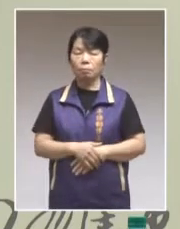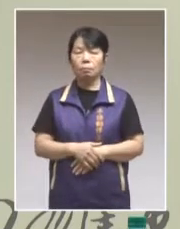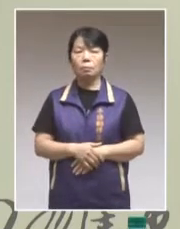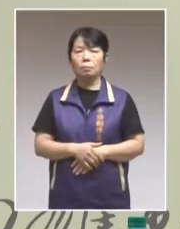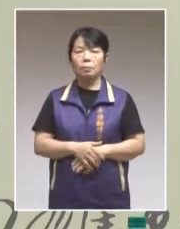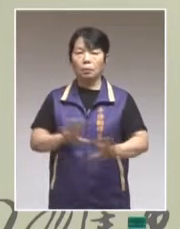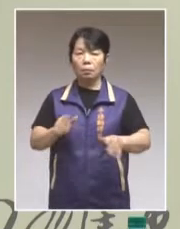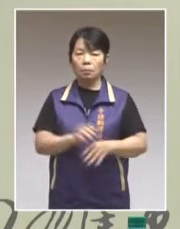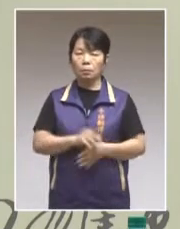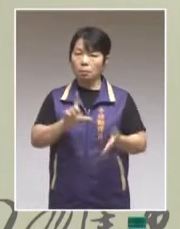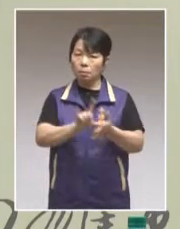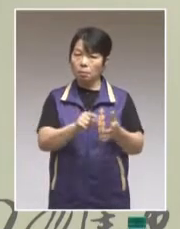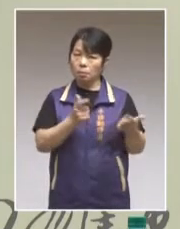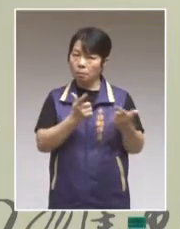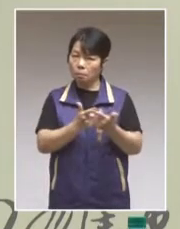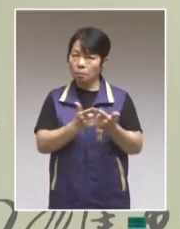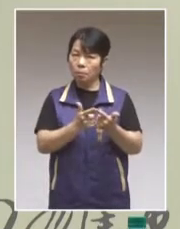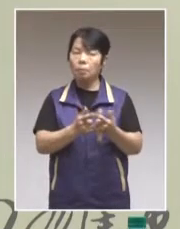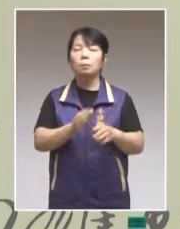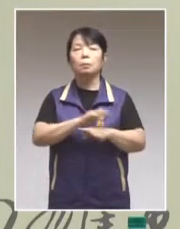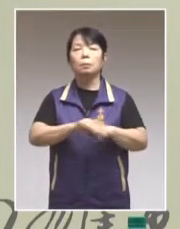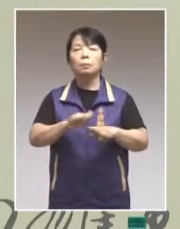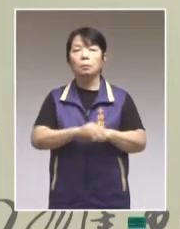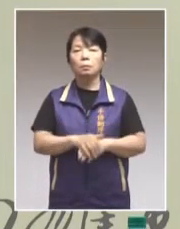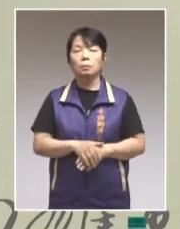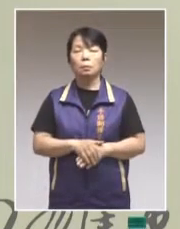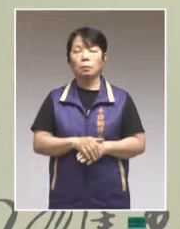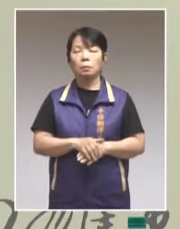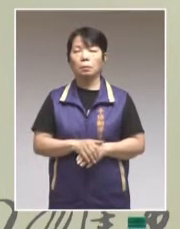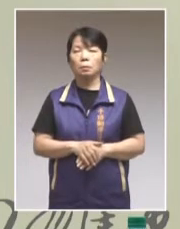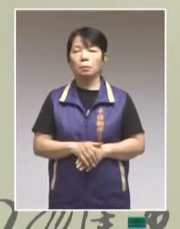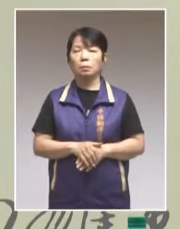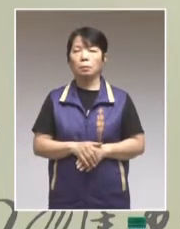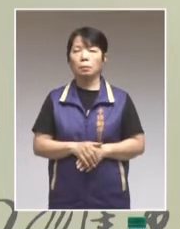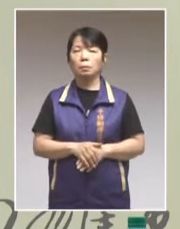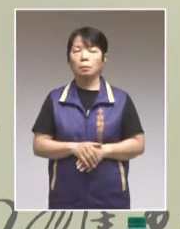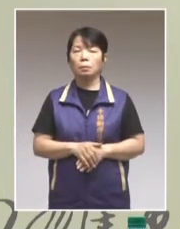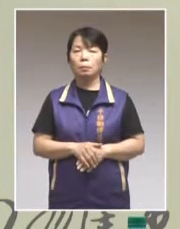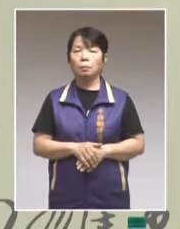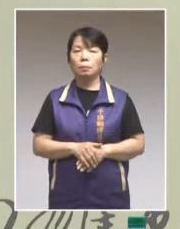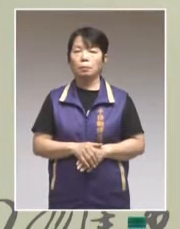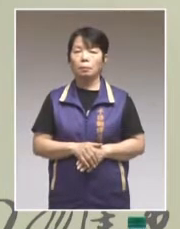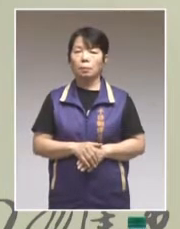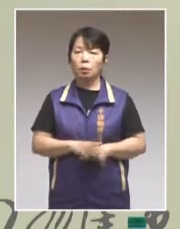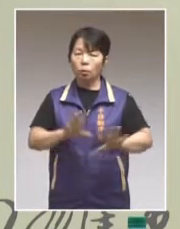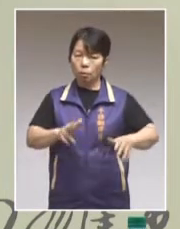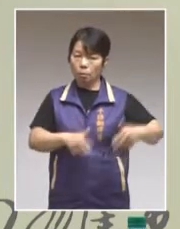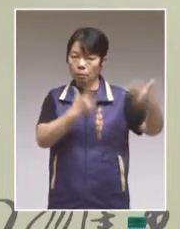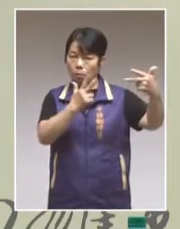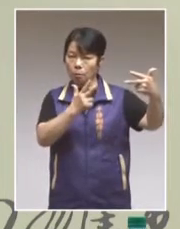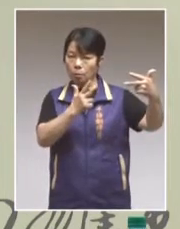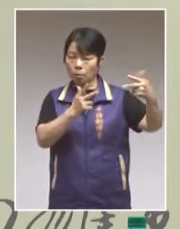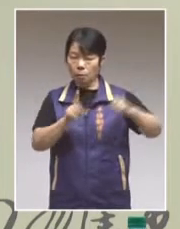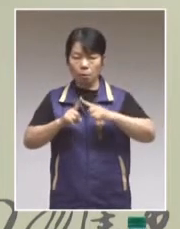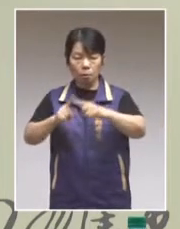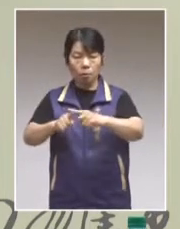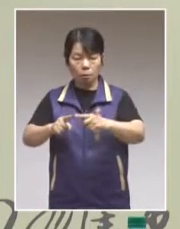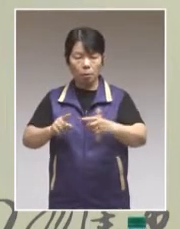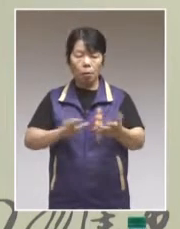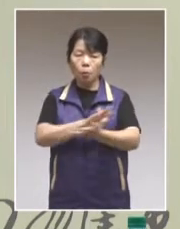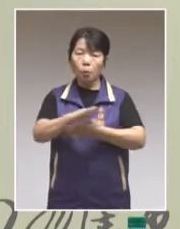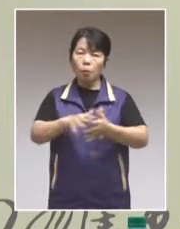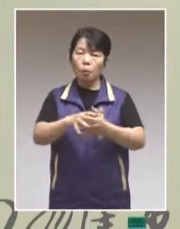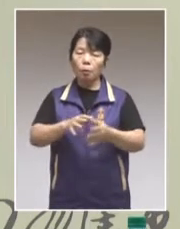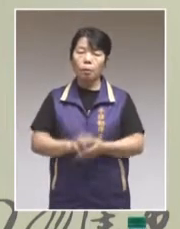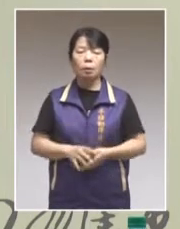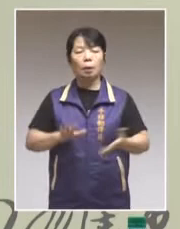在适当的时机，我们也会进入一个把这种线上线下混合上课的